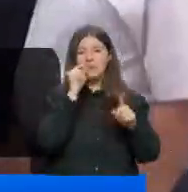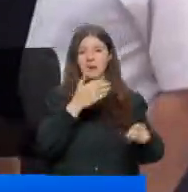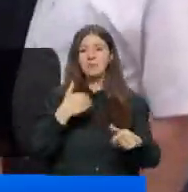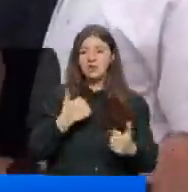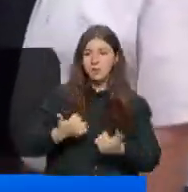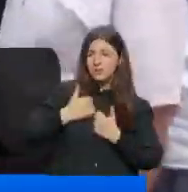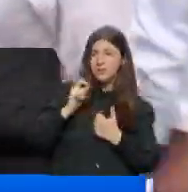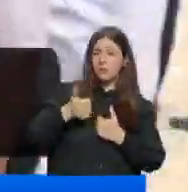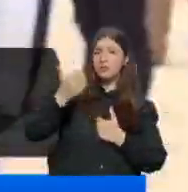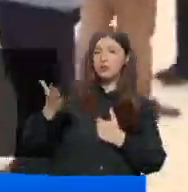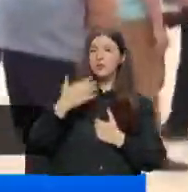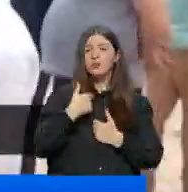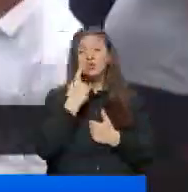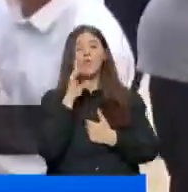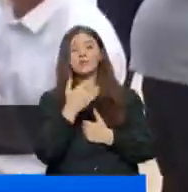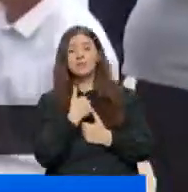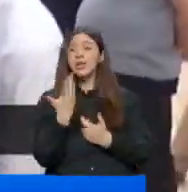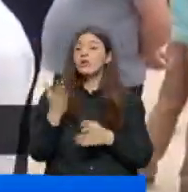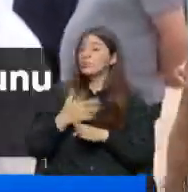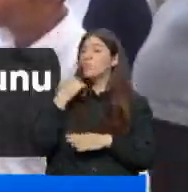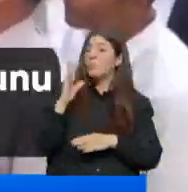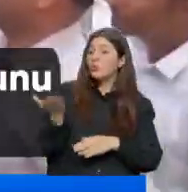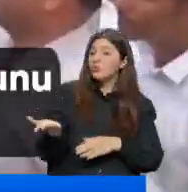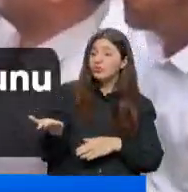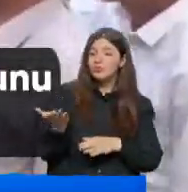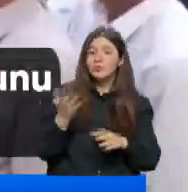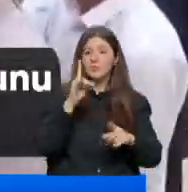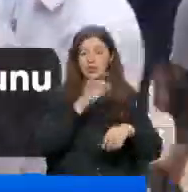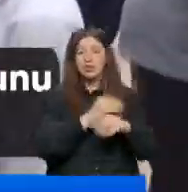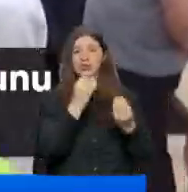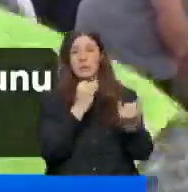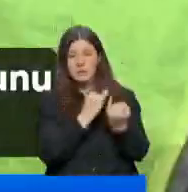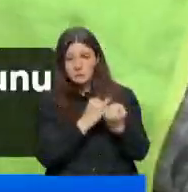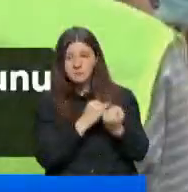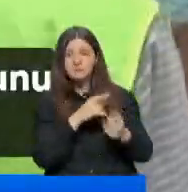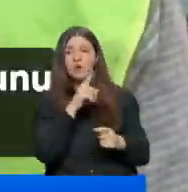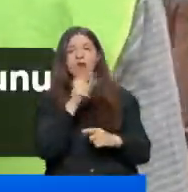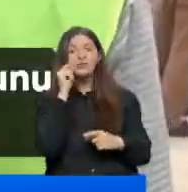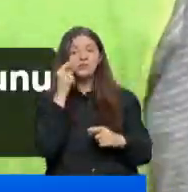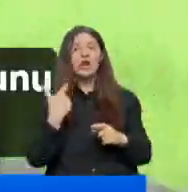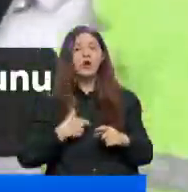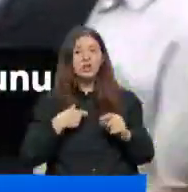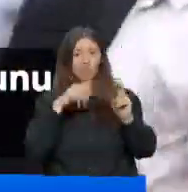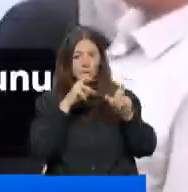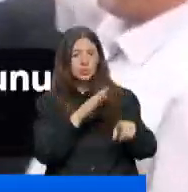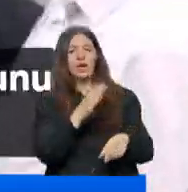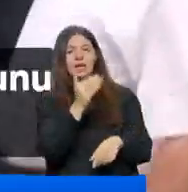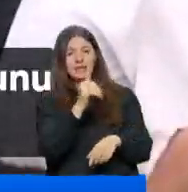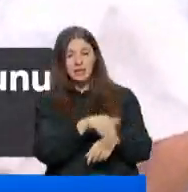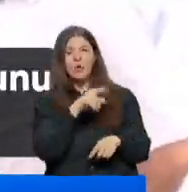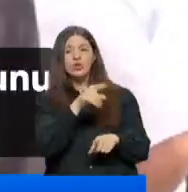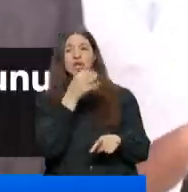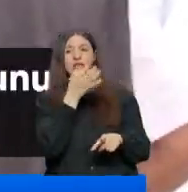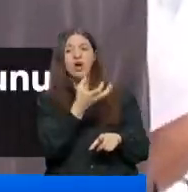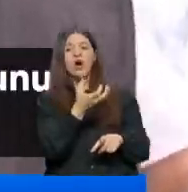beni itekliyor başkan. Görmedik bile biz yani. Nasıl görmüyorsunuz yani? Bir dakika güzel kardeşim. O insanın özel konusunu